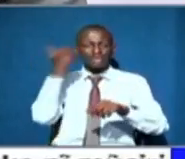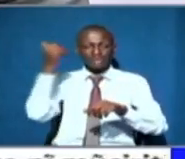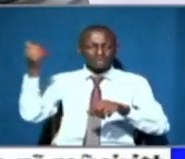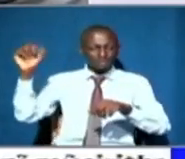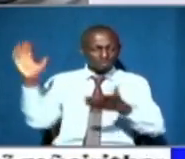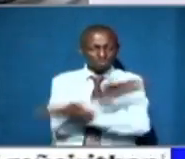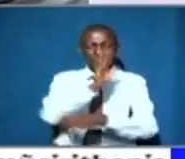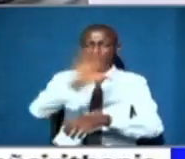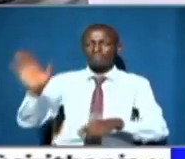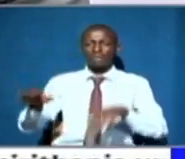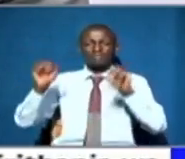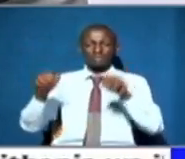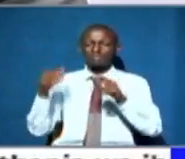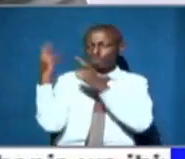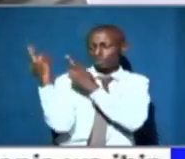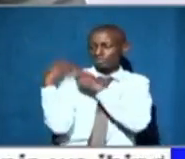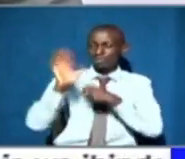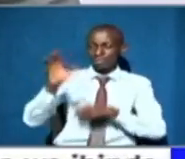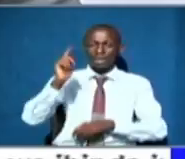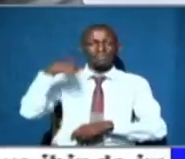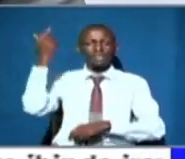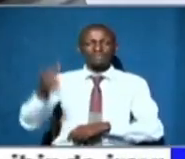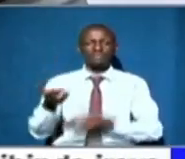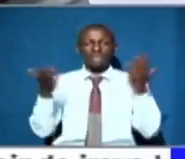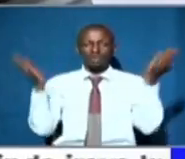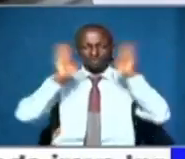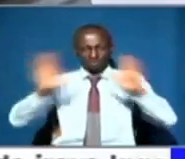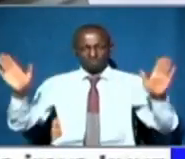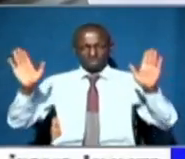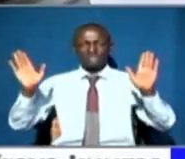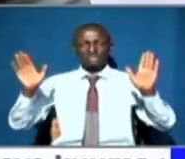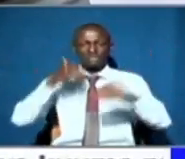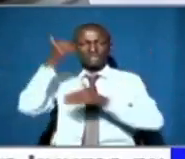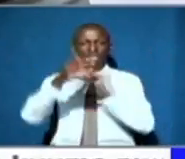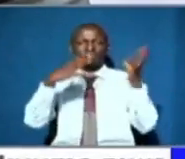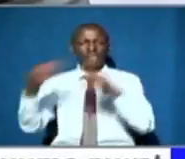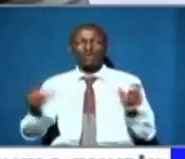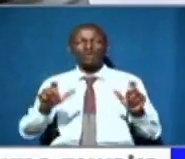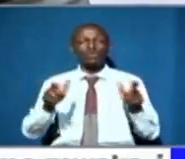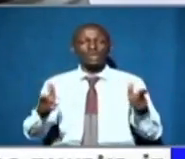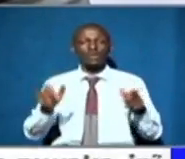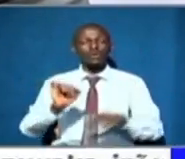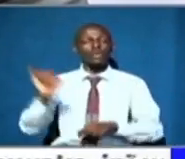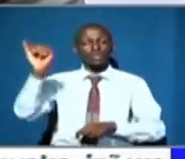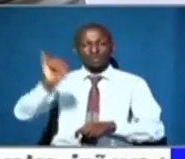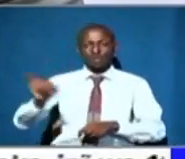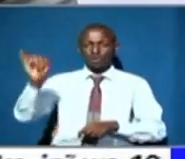nawe tugota gwekwo tukinyiri hau ndi kuongera kana nduta dute ndauma haha ndathie mwena wa Inoro FM